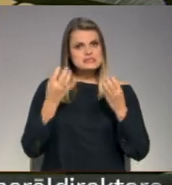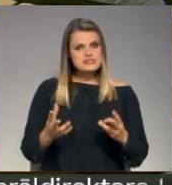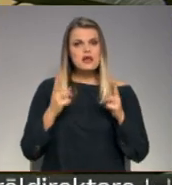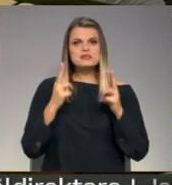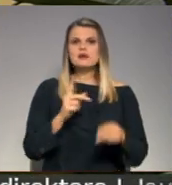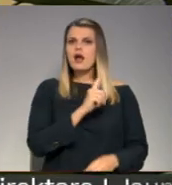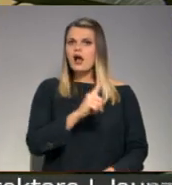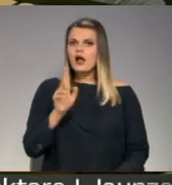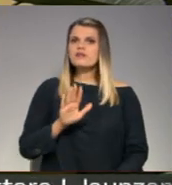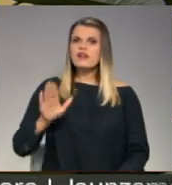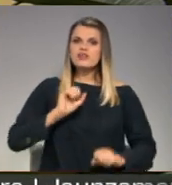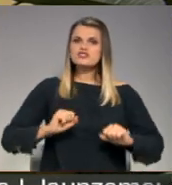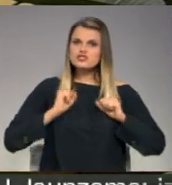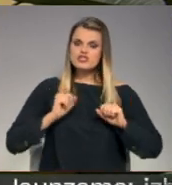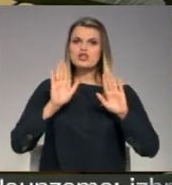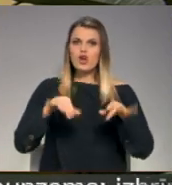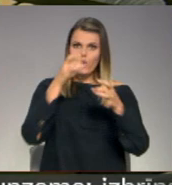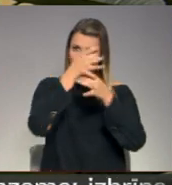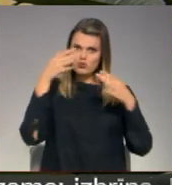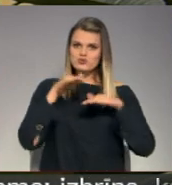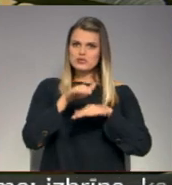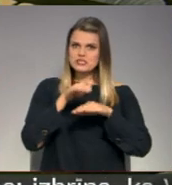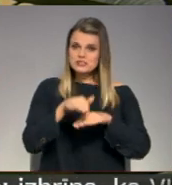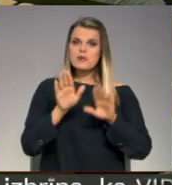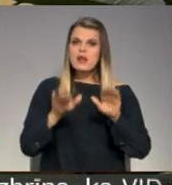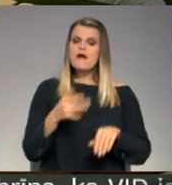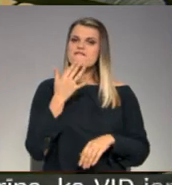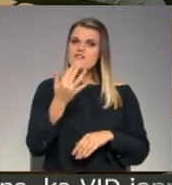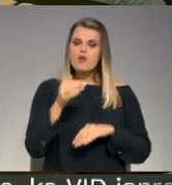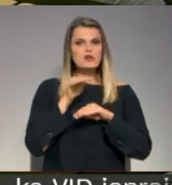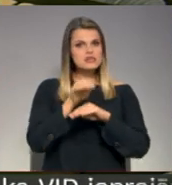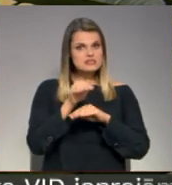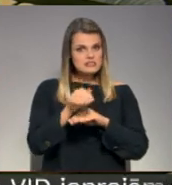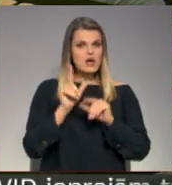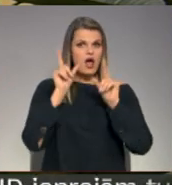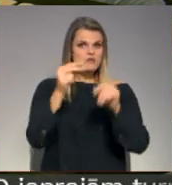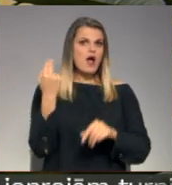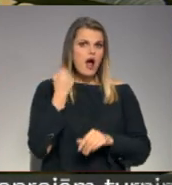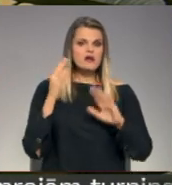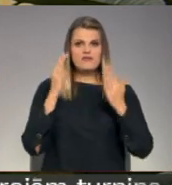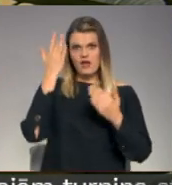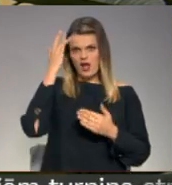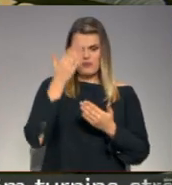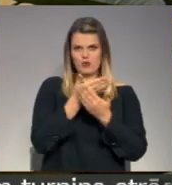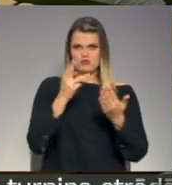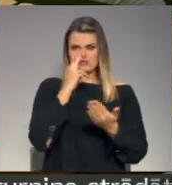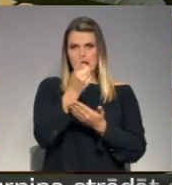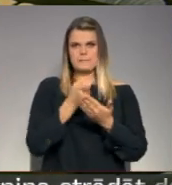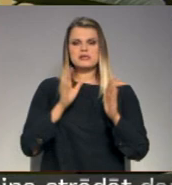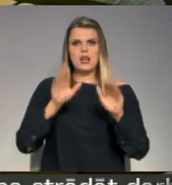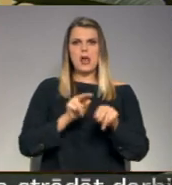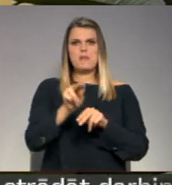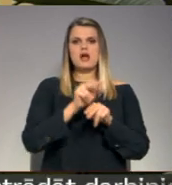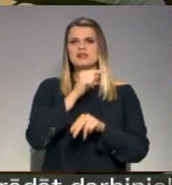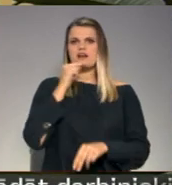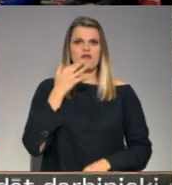ka katra valsts cenšas, lai tās kultūra saglabājas, lai tās valoda saglabājas. Aizbraucot uz Angliju vai Ameriku, jūs taču neprasāt, lai jūs